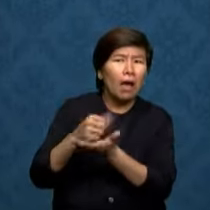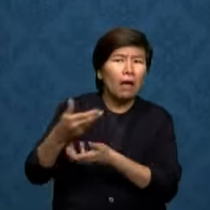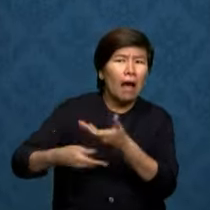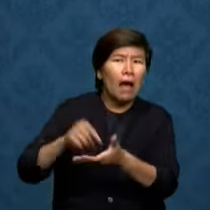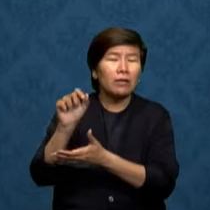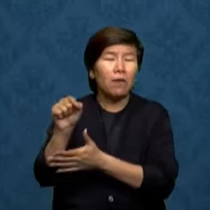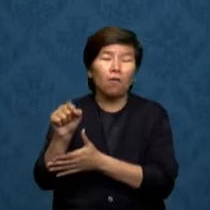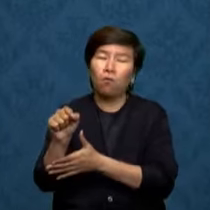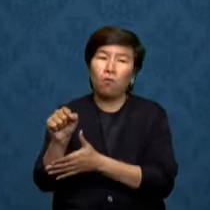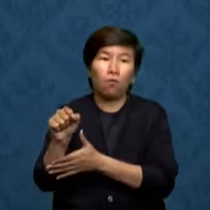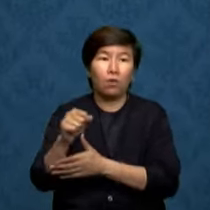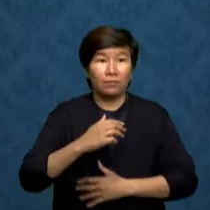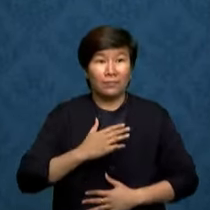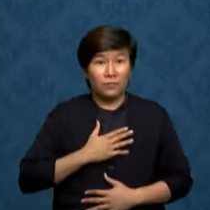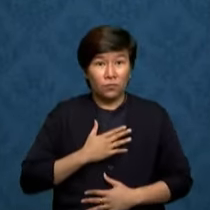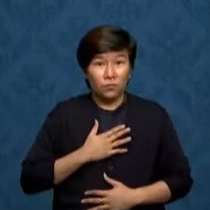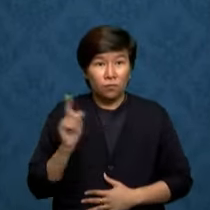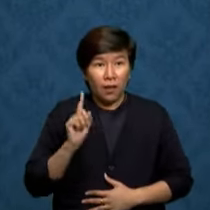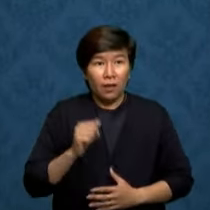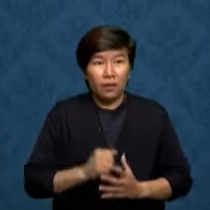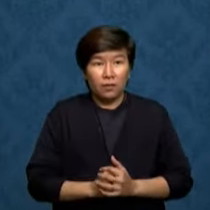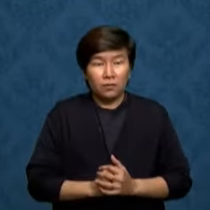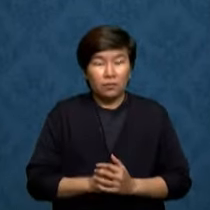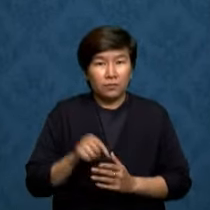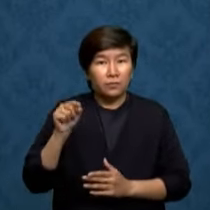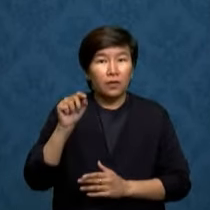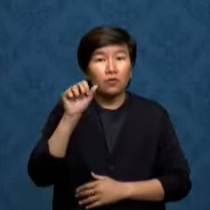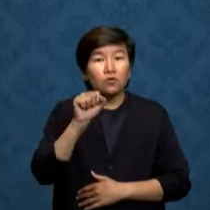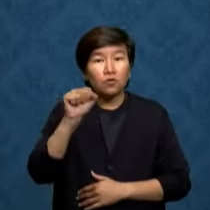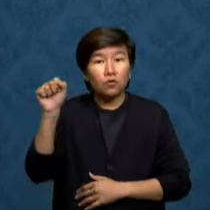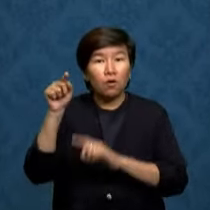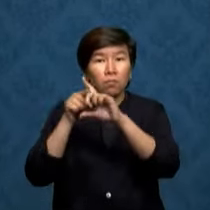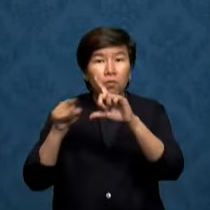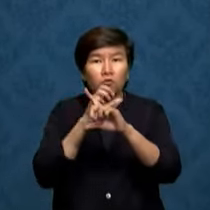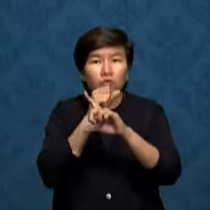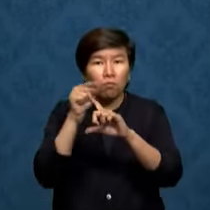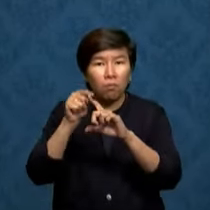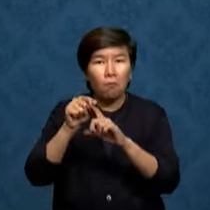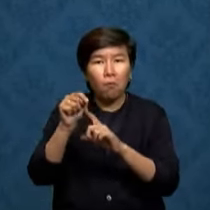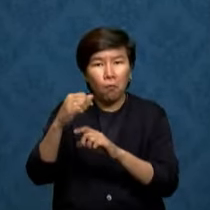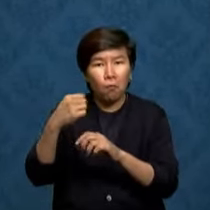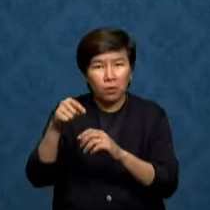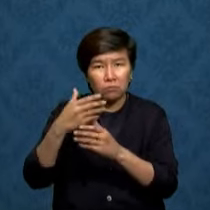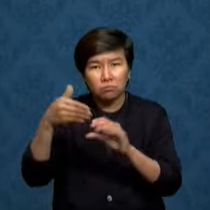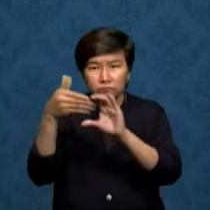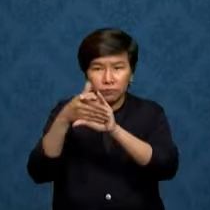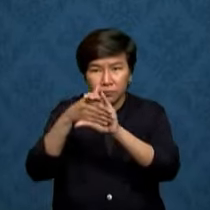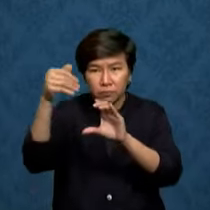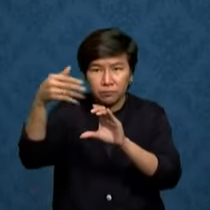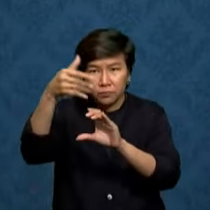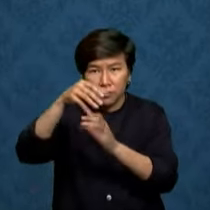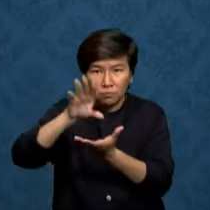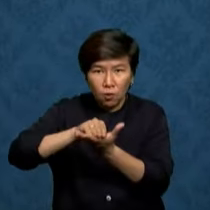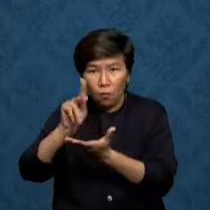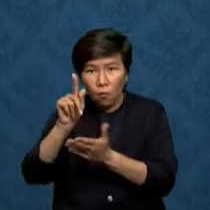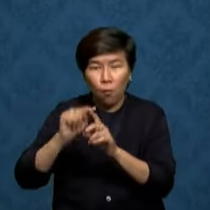ไกลก็ต้องยอมรับนะครับว่าท่านทำการบ้านมาดีข้อมูลท่านแน่นมากผมก็ไม่ได้ไม่ได้จะจะไม่เห็นด้วยนะ